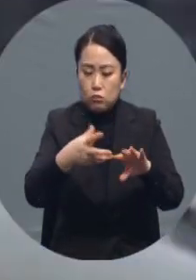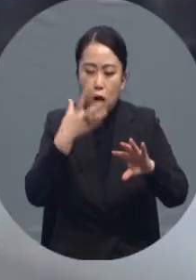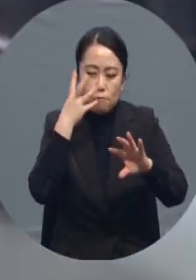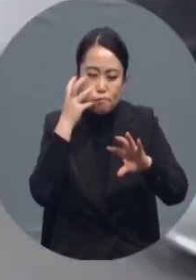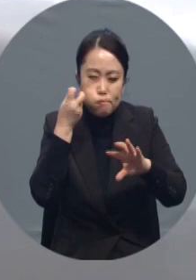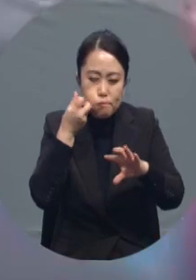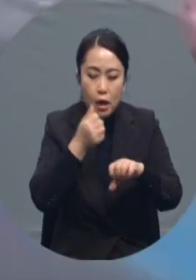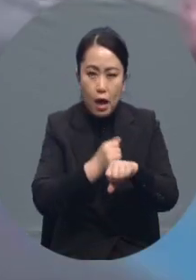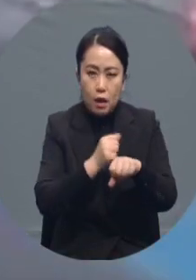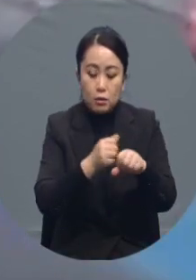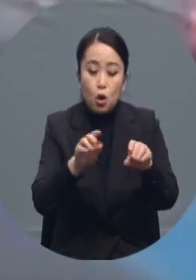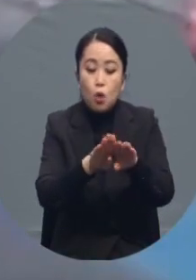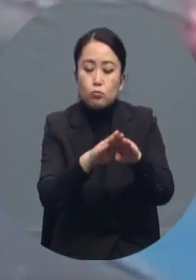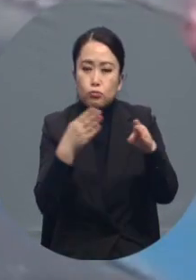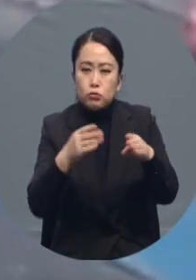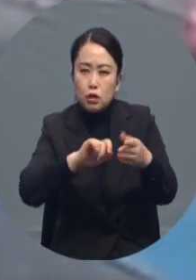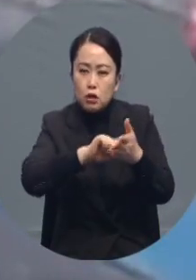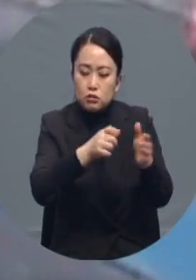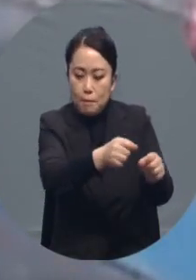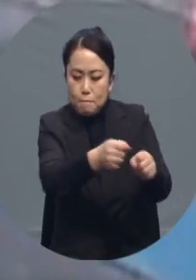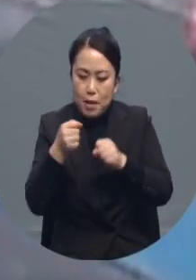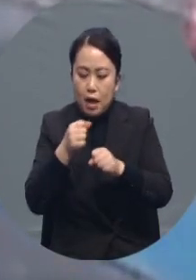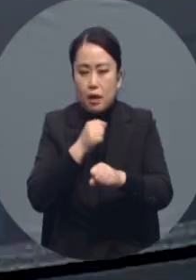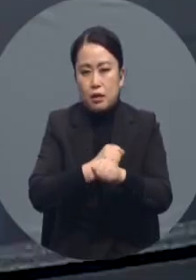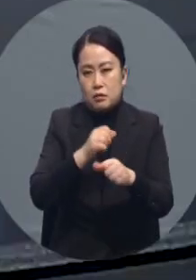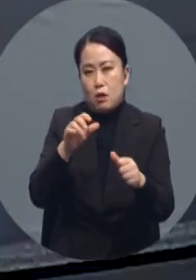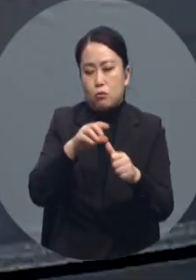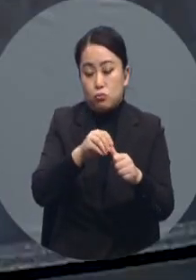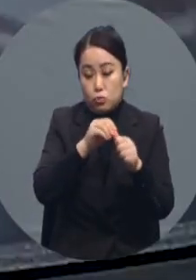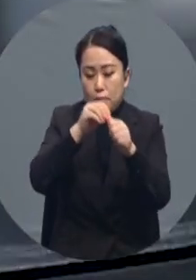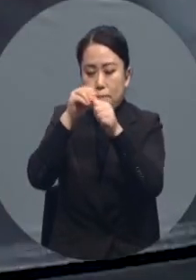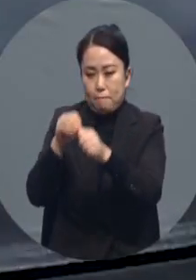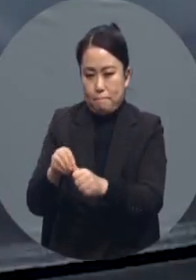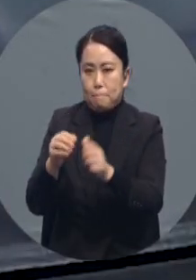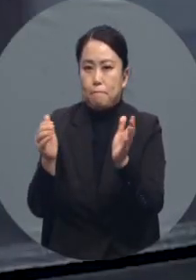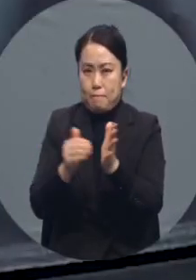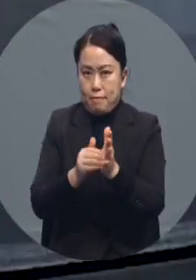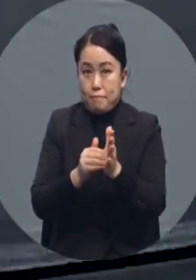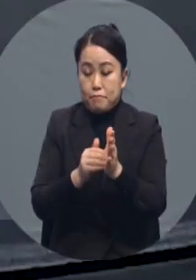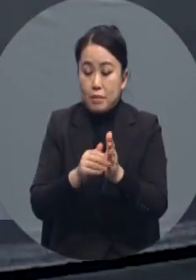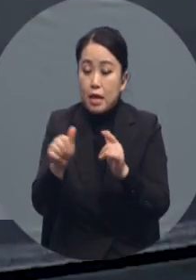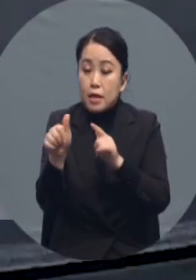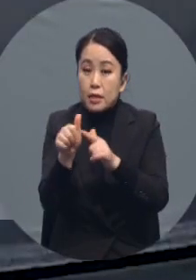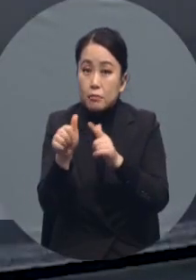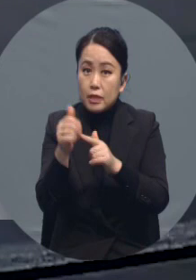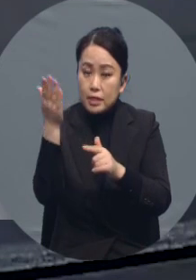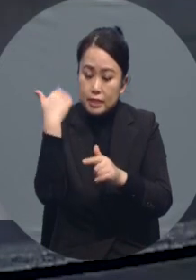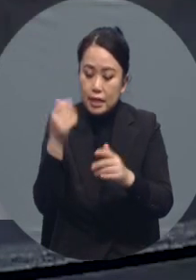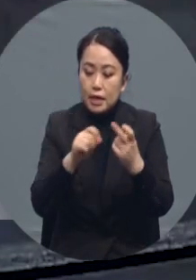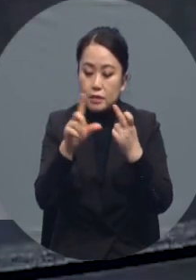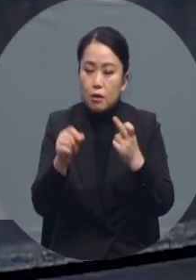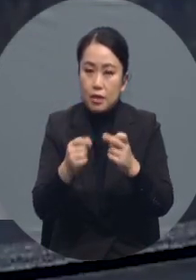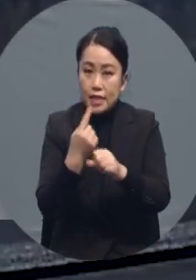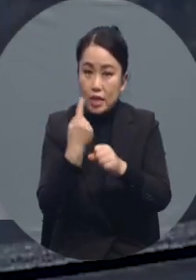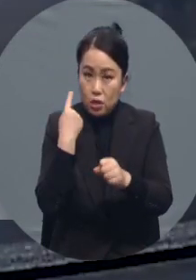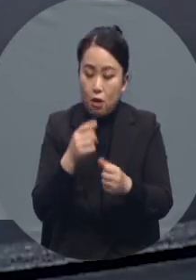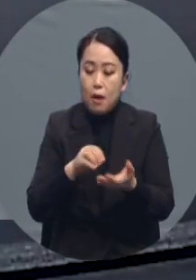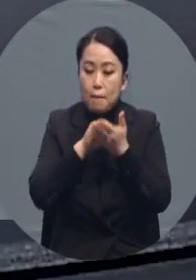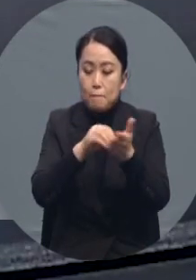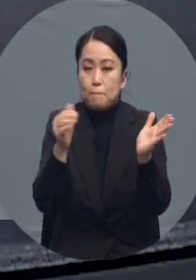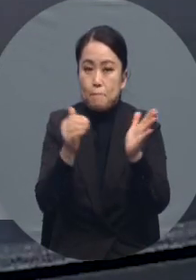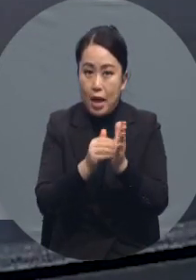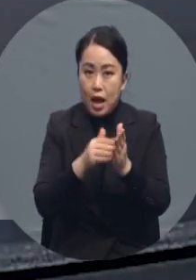구겨진 운전석문을 강제로 뜯어내 운전자를 구조합니다 이 남성은 지난해 말 임용된 경남